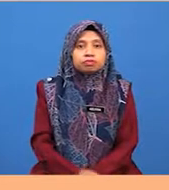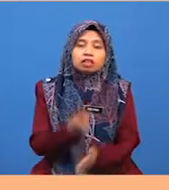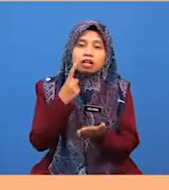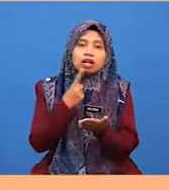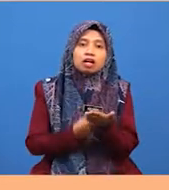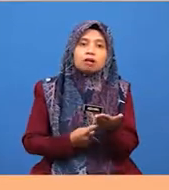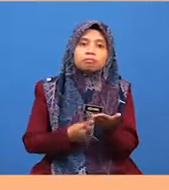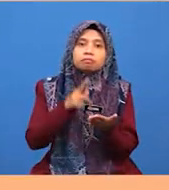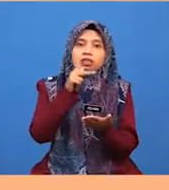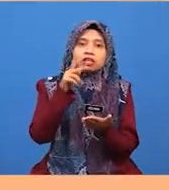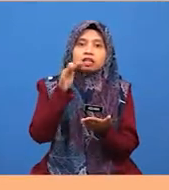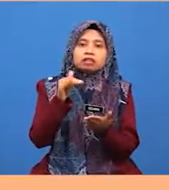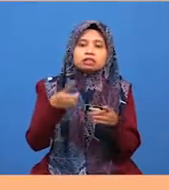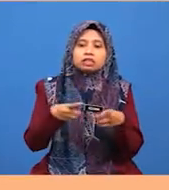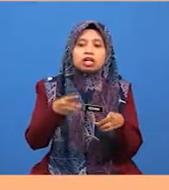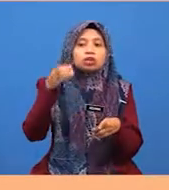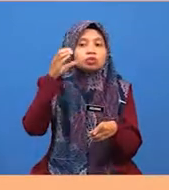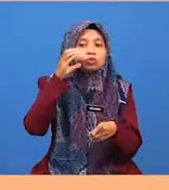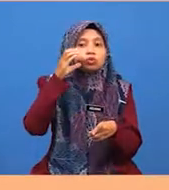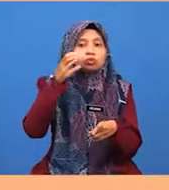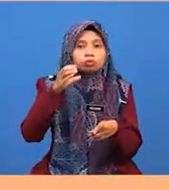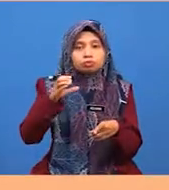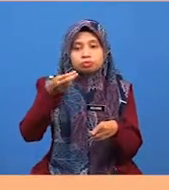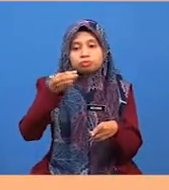Apakah yang sedang Chong lakukan?